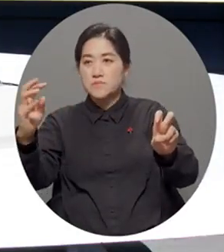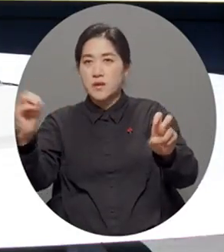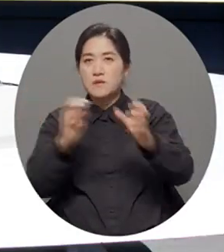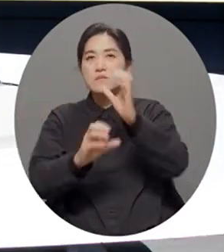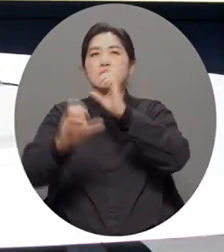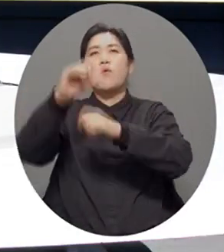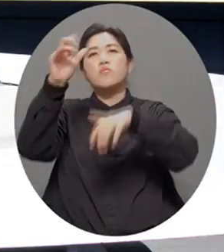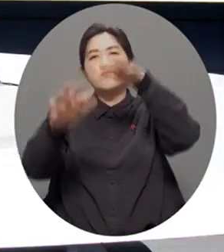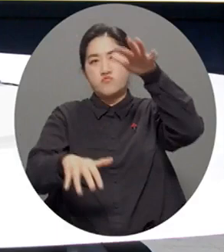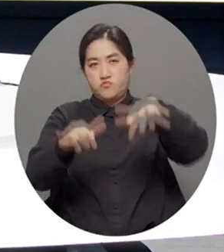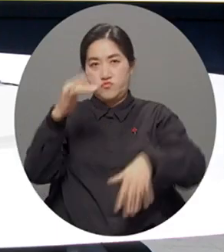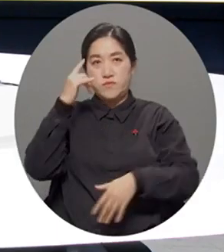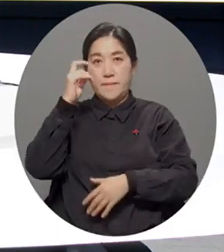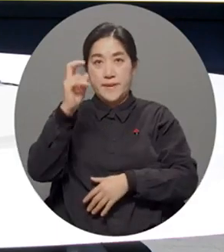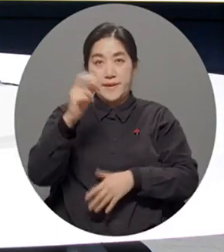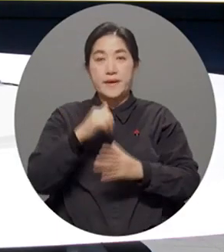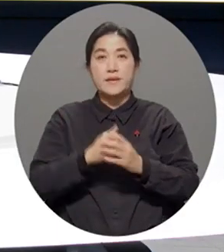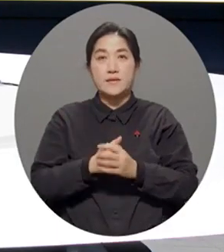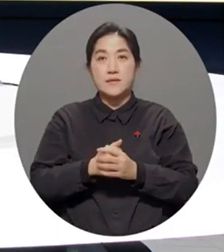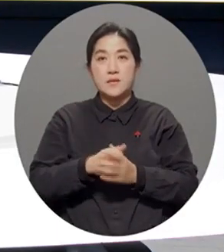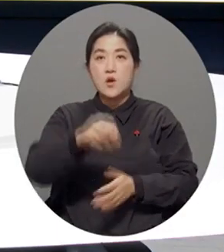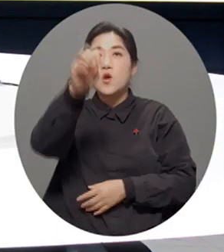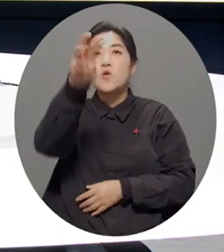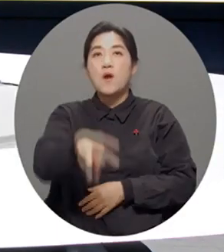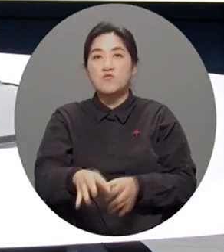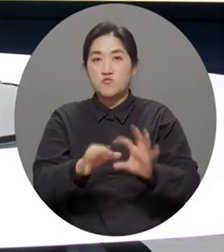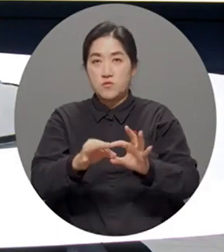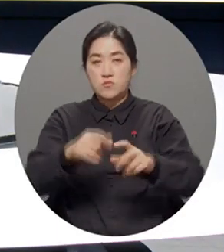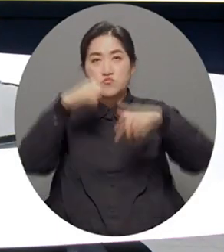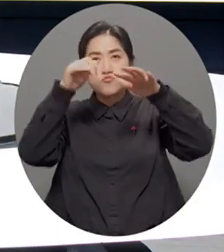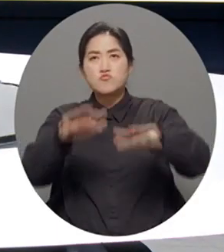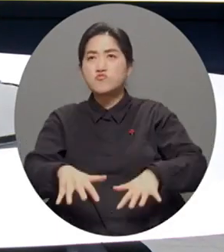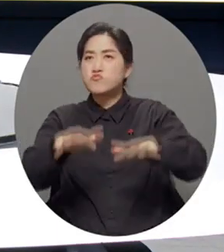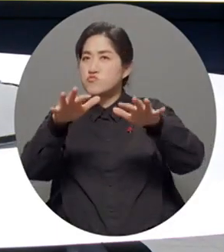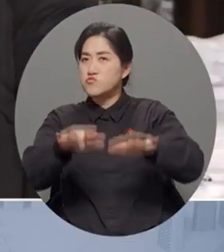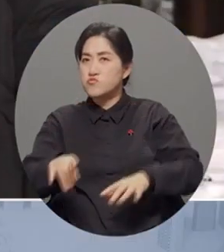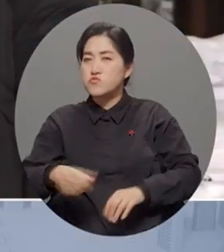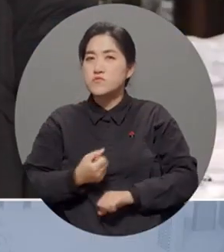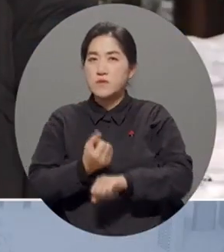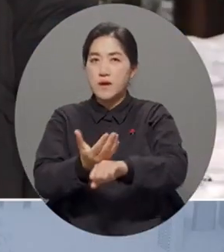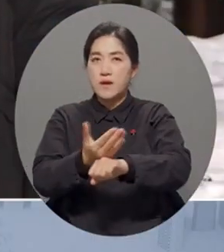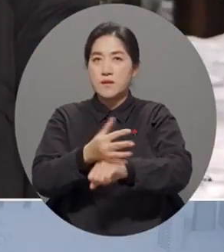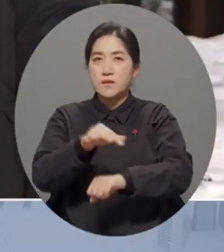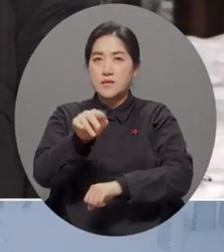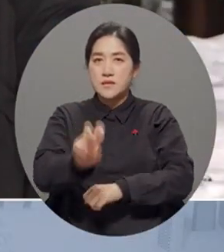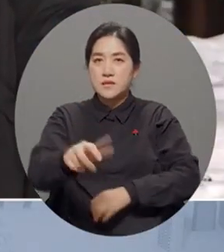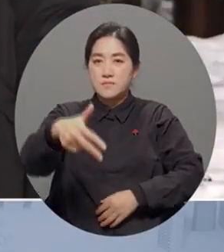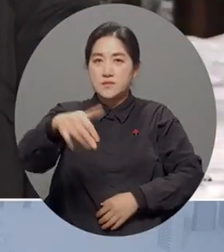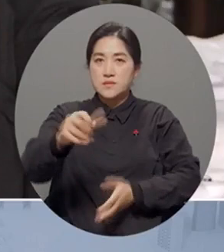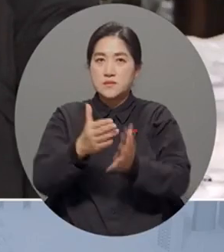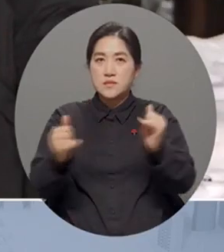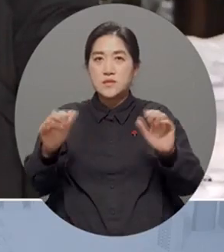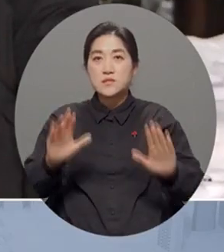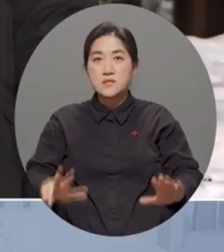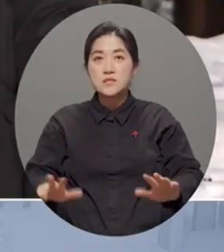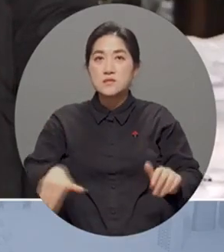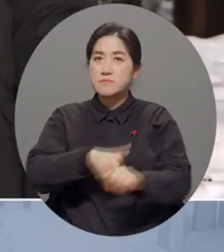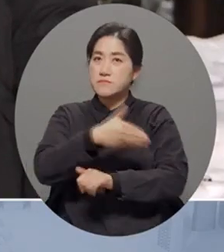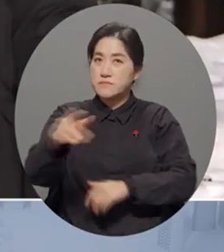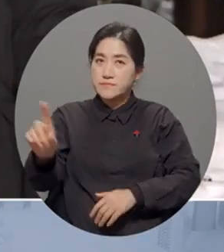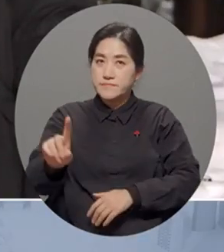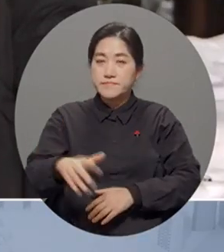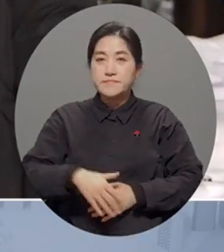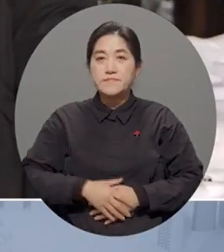눈이 더 내릴 것으로 예상되는데요. 광주 연결해서 눈 상황 알아보겠습니다. 자, 임지인 기자, 지금은